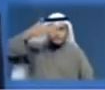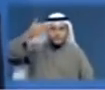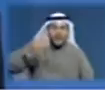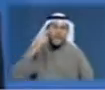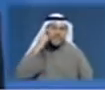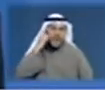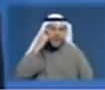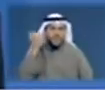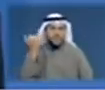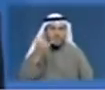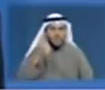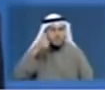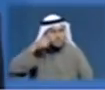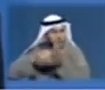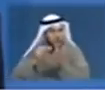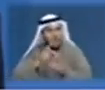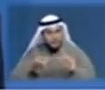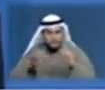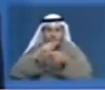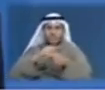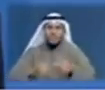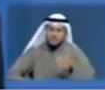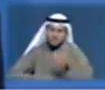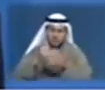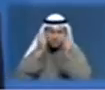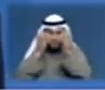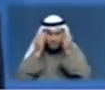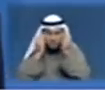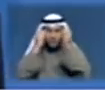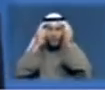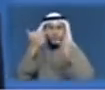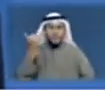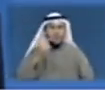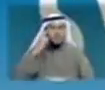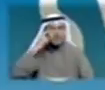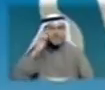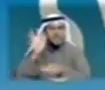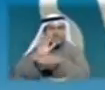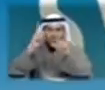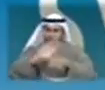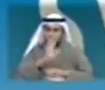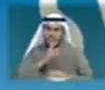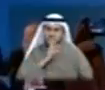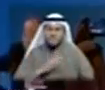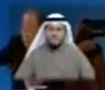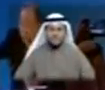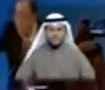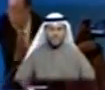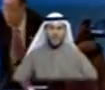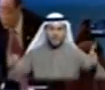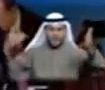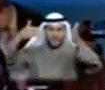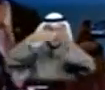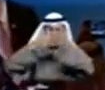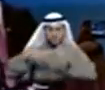الأمية والجهل ويحصن عقولهم من أي أفكار هدامة. وفي ختام كلمة حضرة